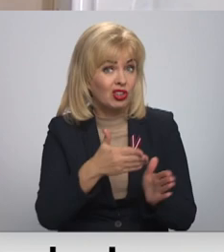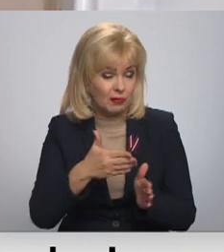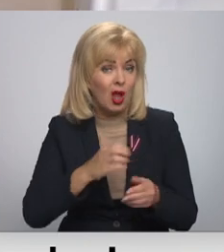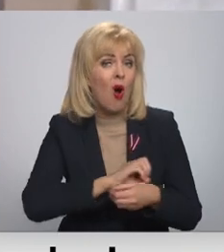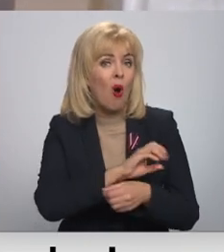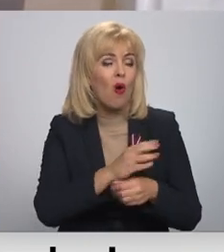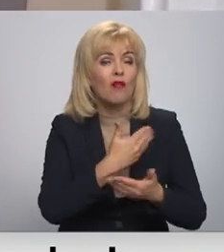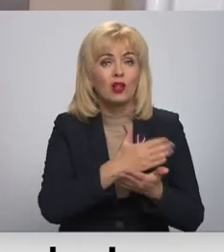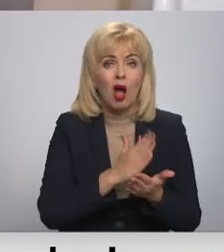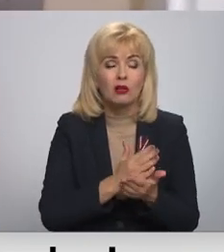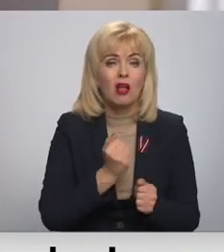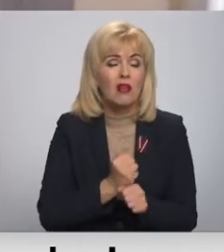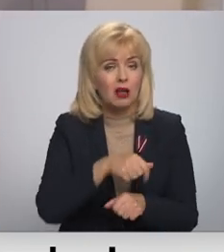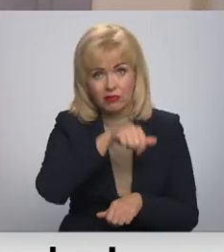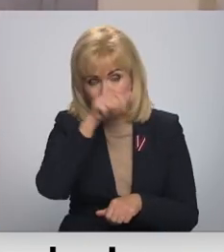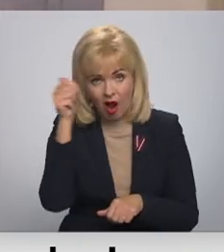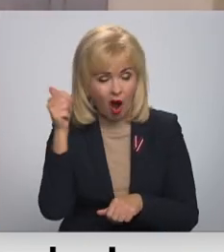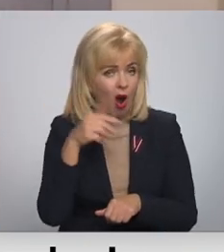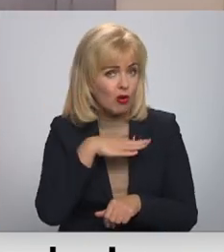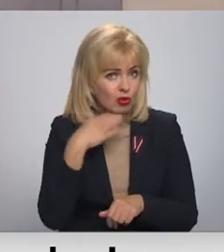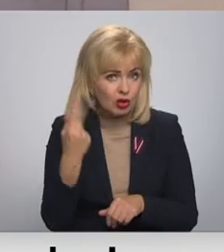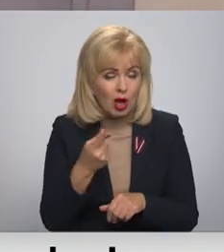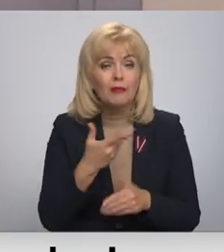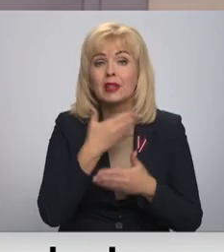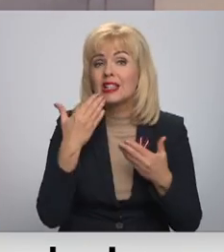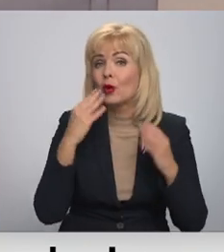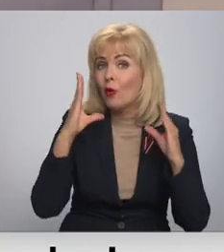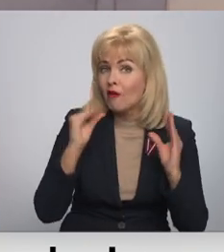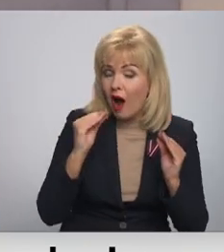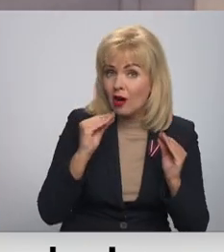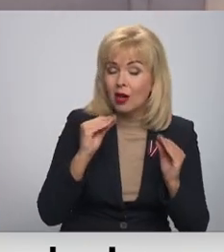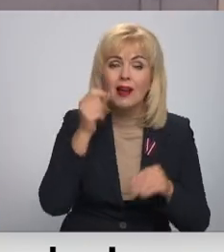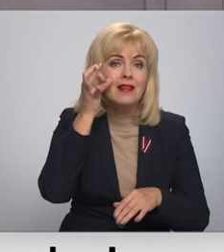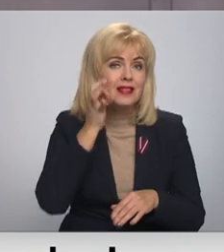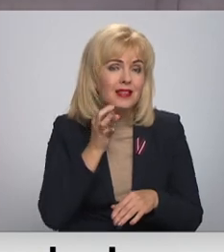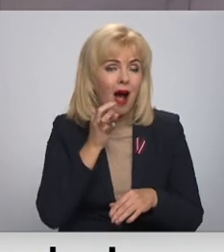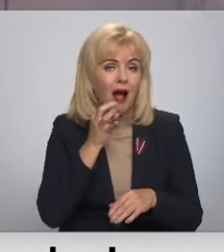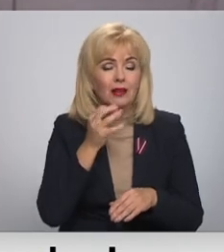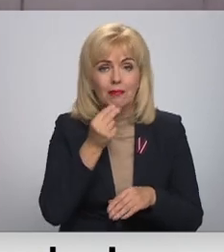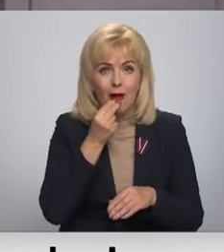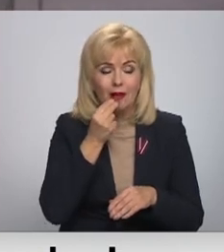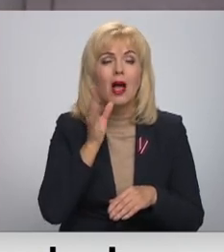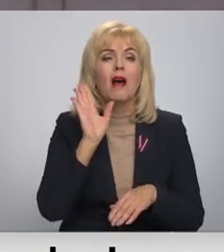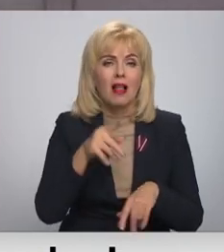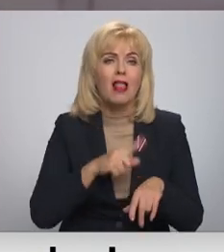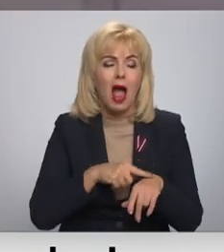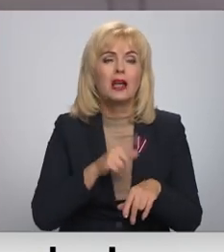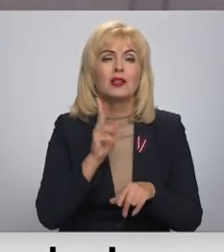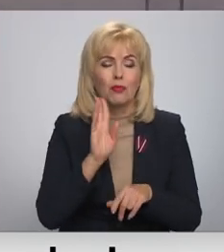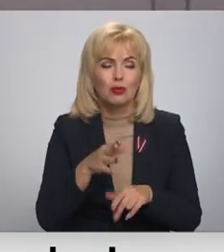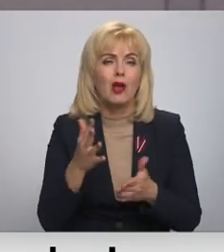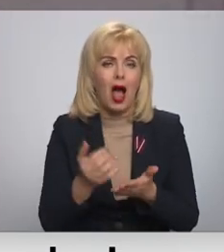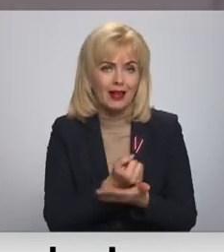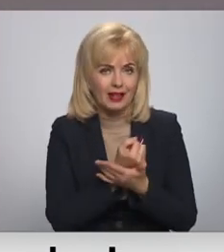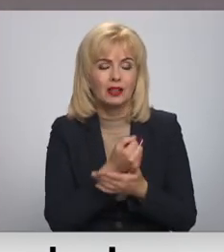nodaļā, darba esot daudz, tomēr laiks silto vakariņu un arī deserta notiesāšanai atradīšoties. Nu,